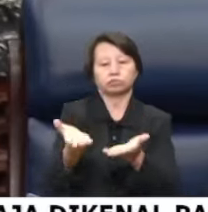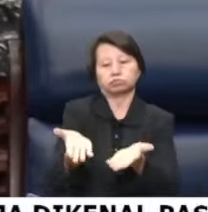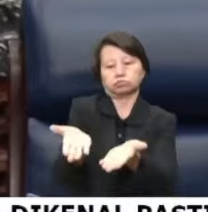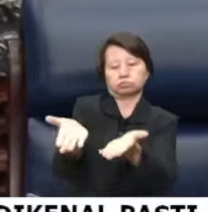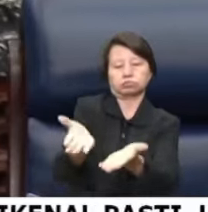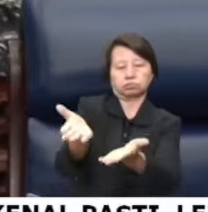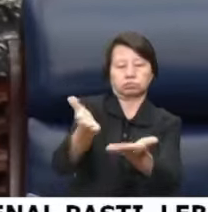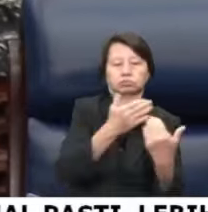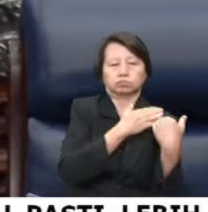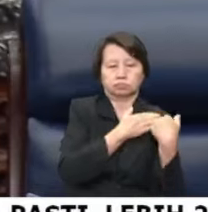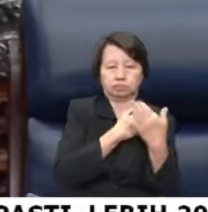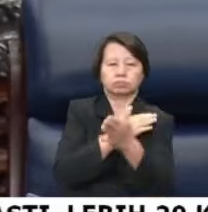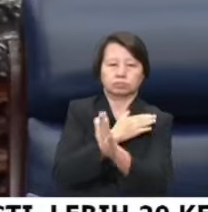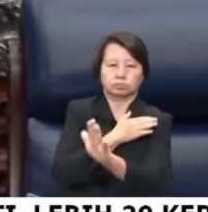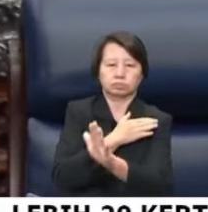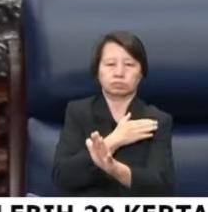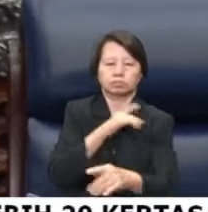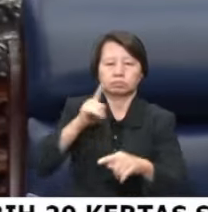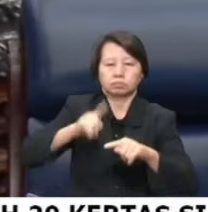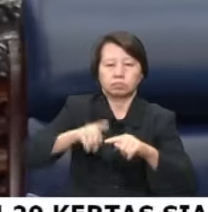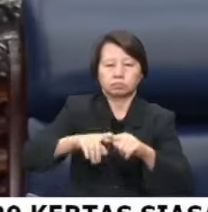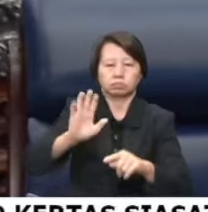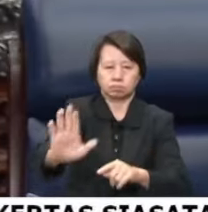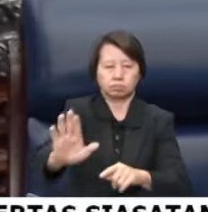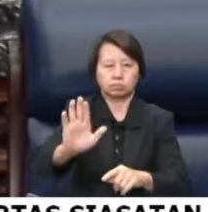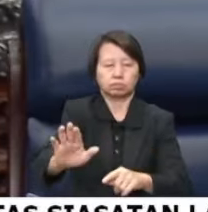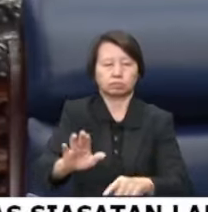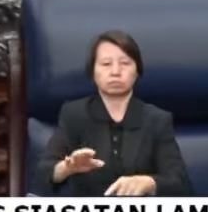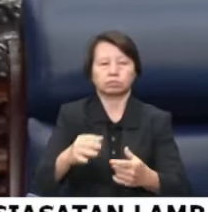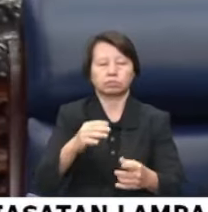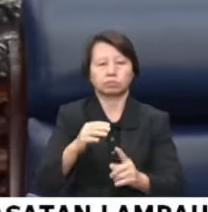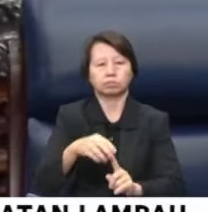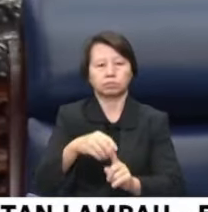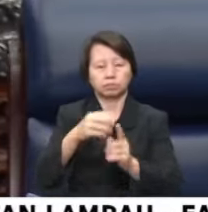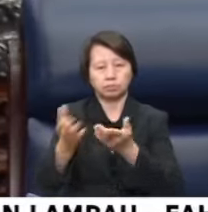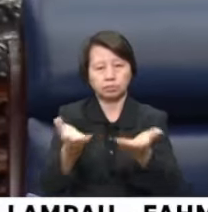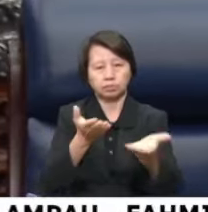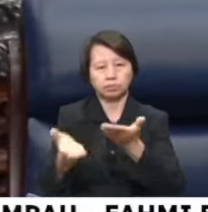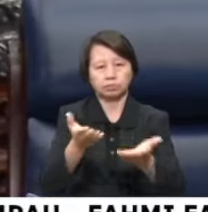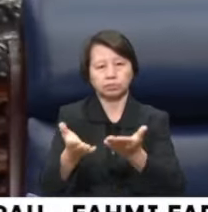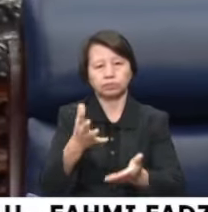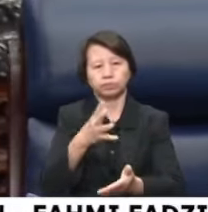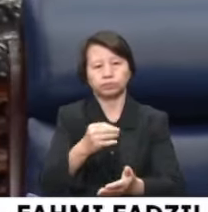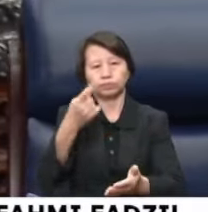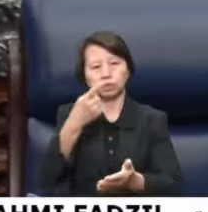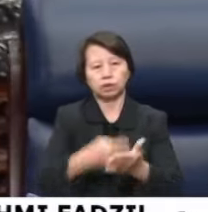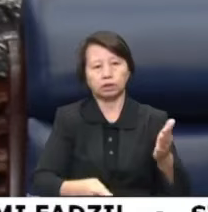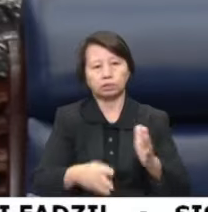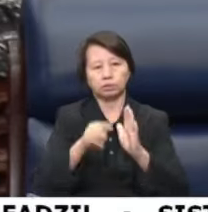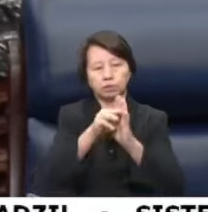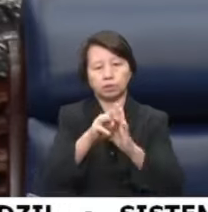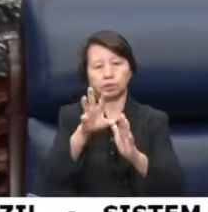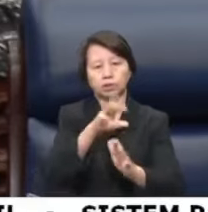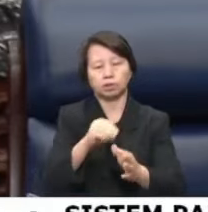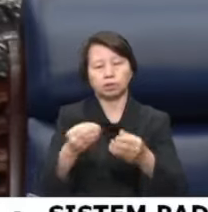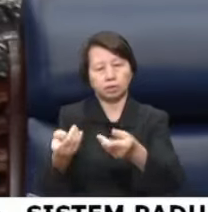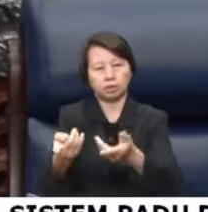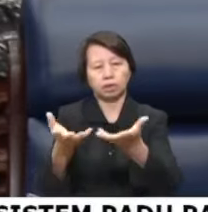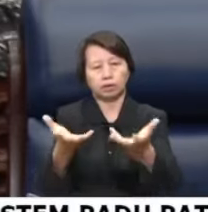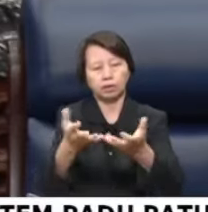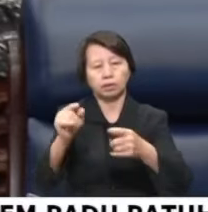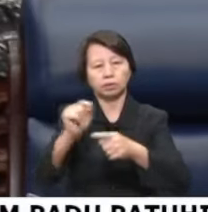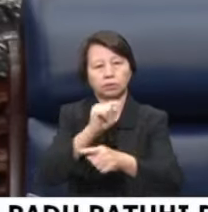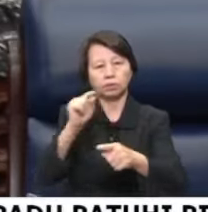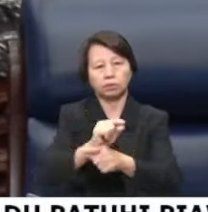kepada mereka. Terpulang bergantung kepada apa perkhidmatan fasiliti yang dia nak bagi. Apakah modul yang mereka nak